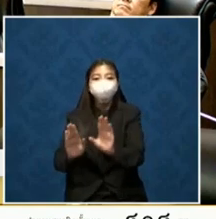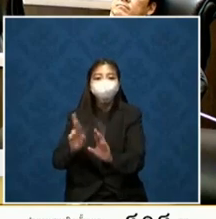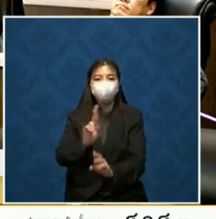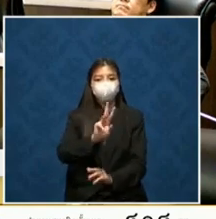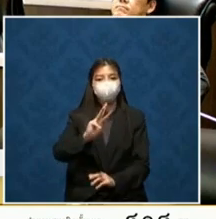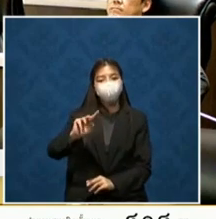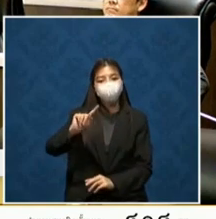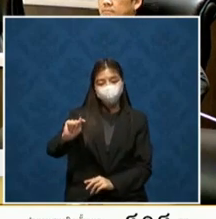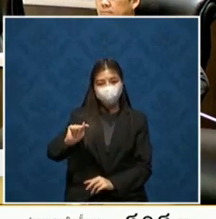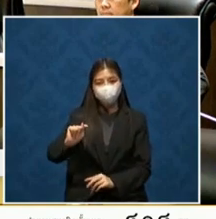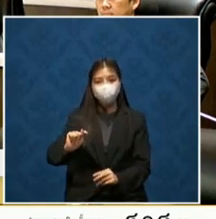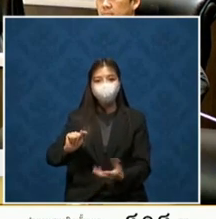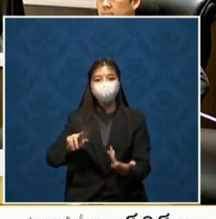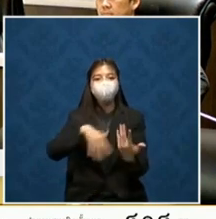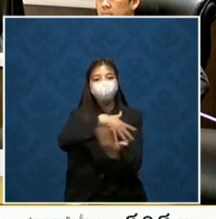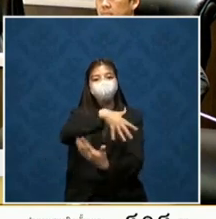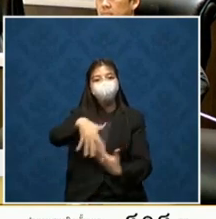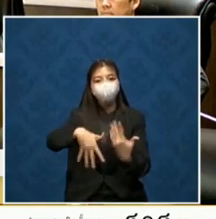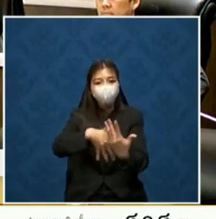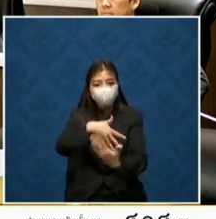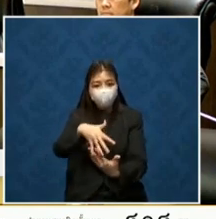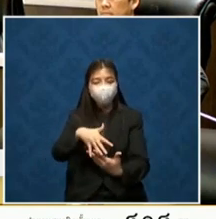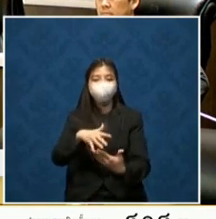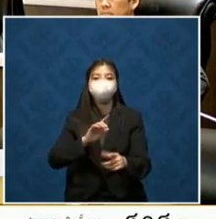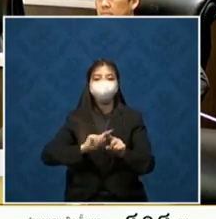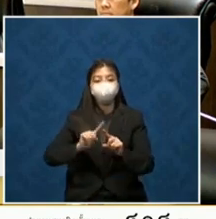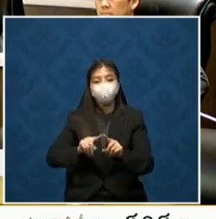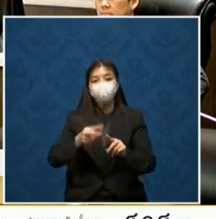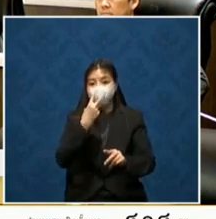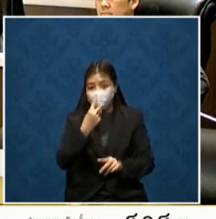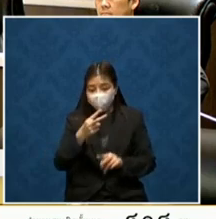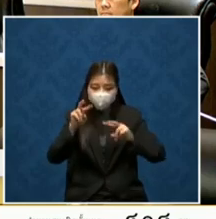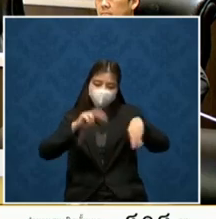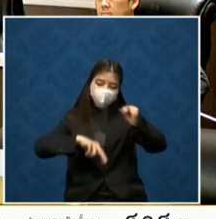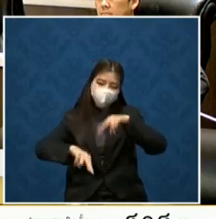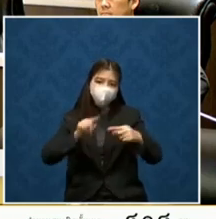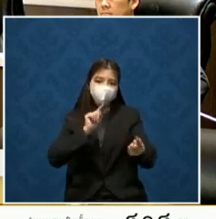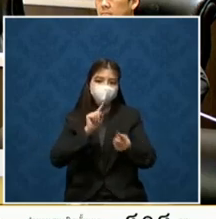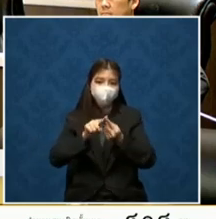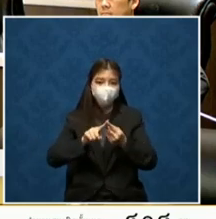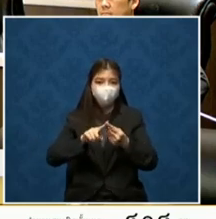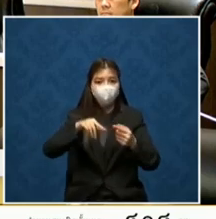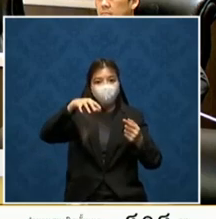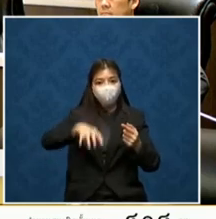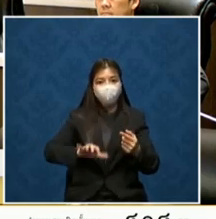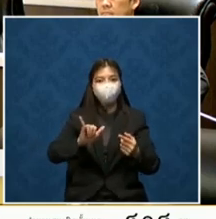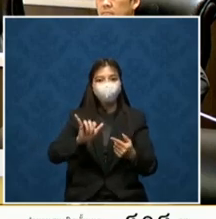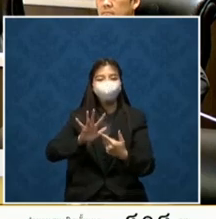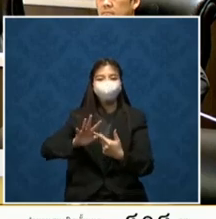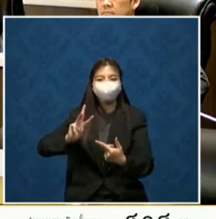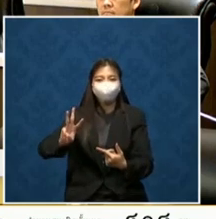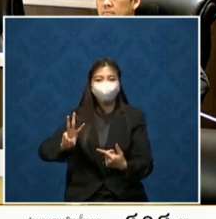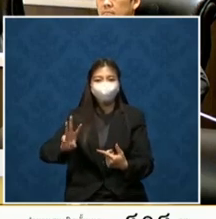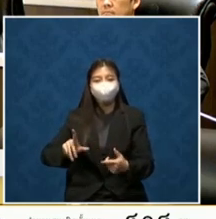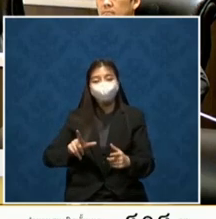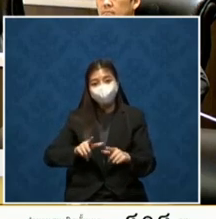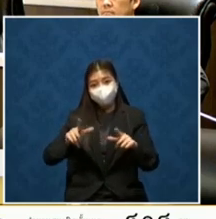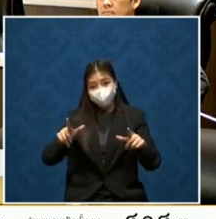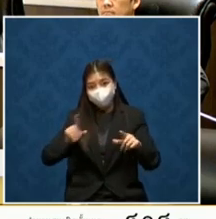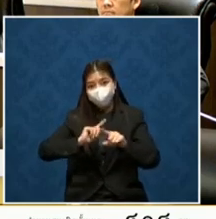และสิ่งแวดล้อมก่อนสักเครื่องหนึ่งก็คือวันนี้ลองไปตรวจดูที่เกาะยาวใหญ่ในจังหวัดพังงา